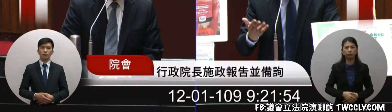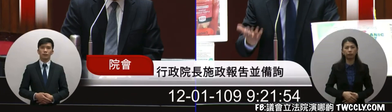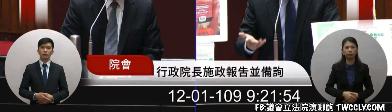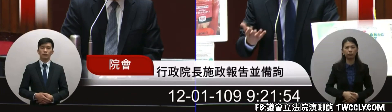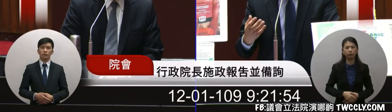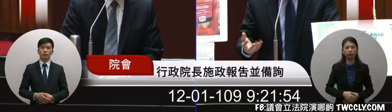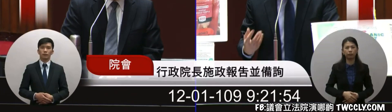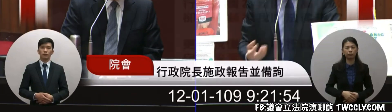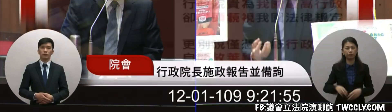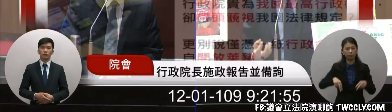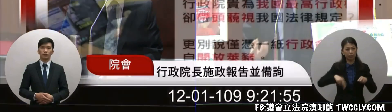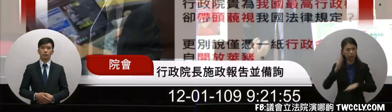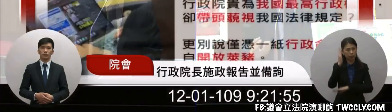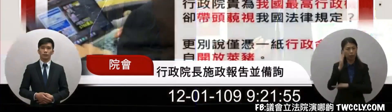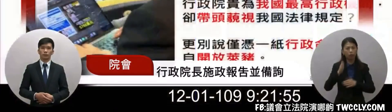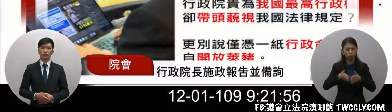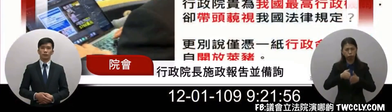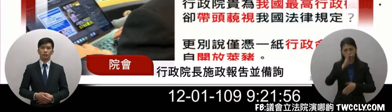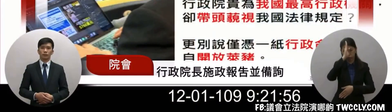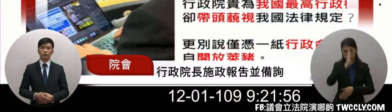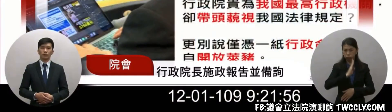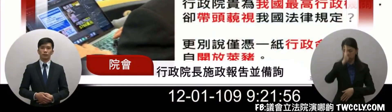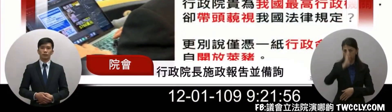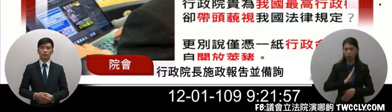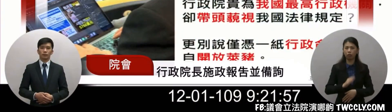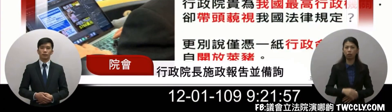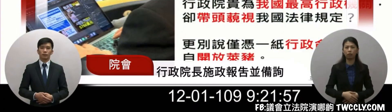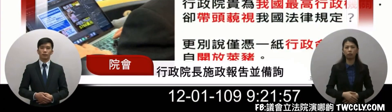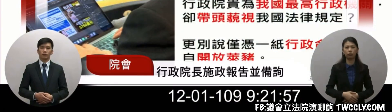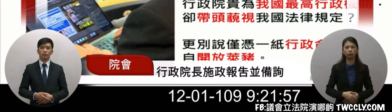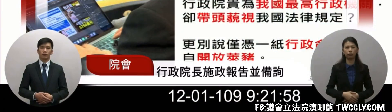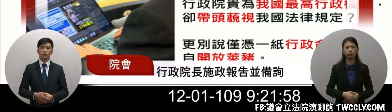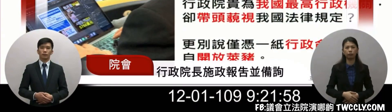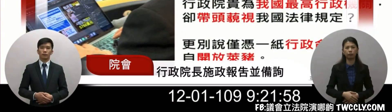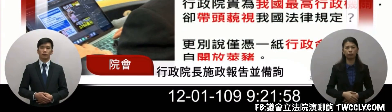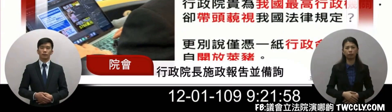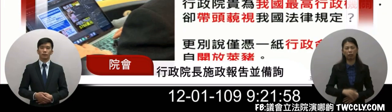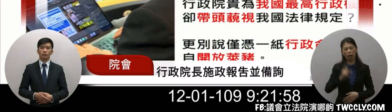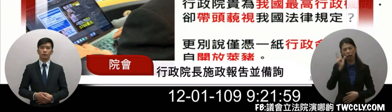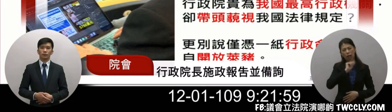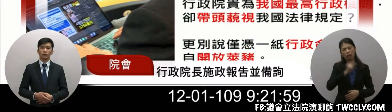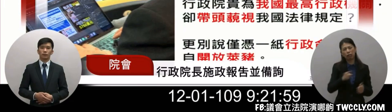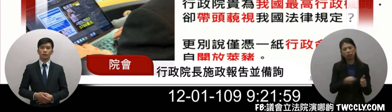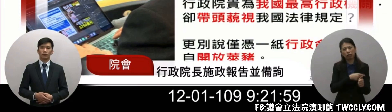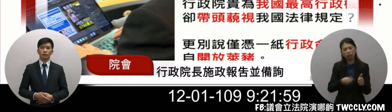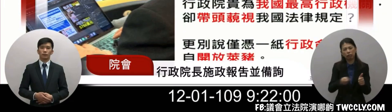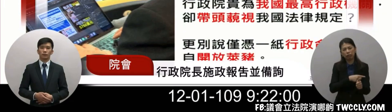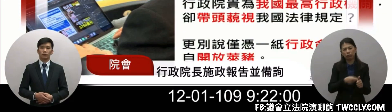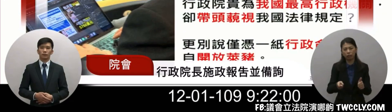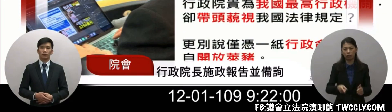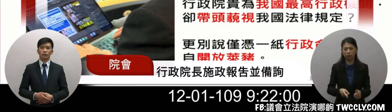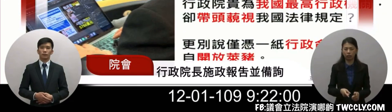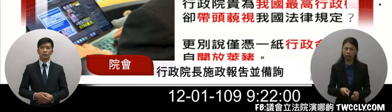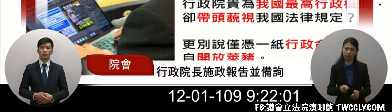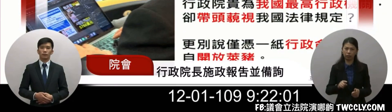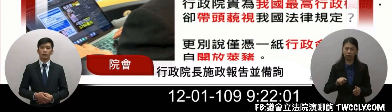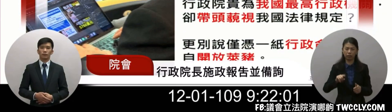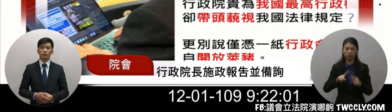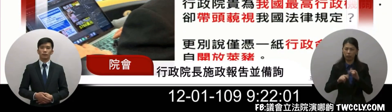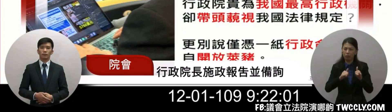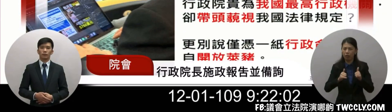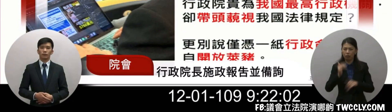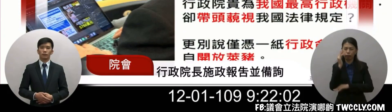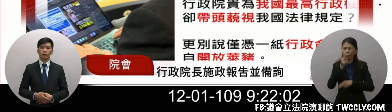个行政中立的这个问题，其实我觉得这些事情你做多了，这伤害的就是行政团队自己的形象，这并不